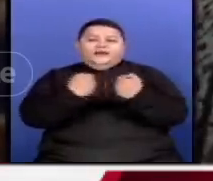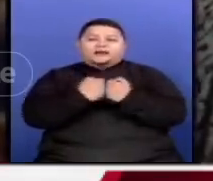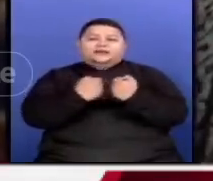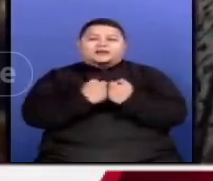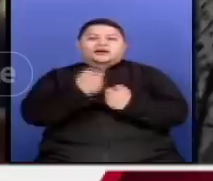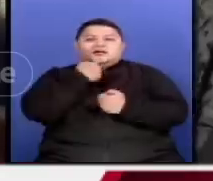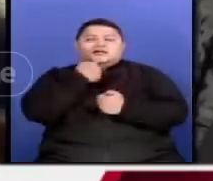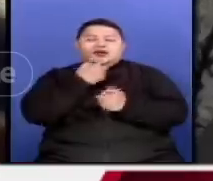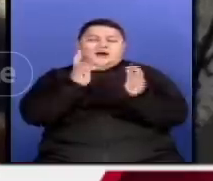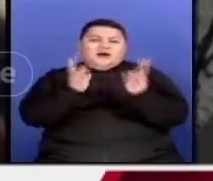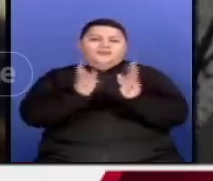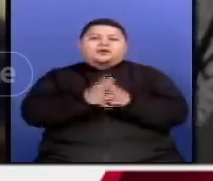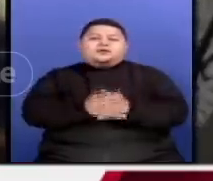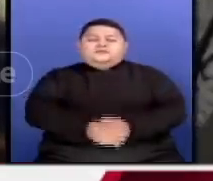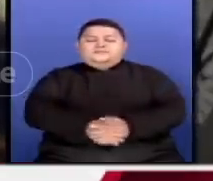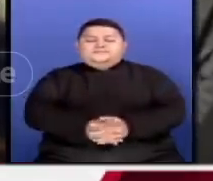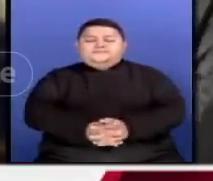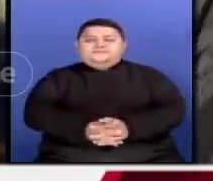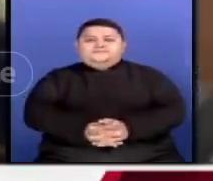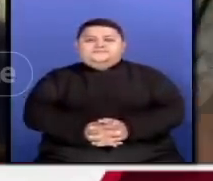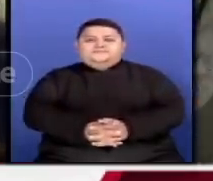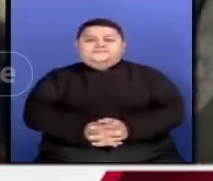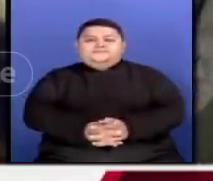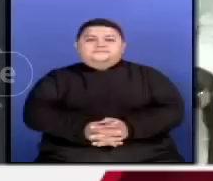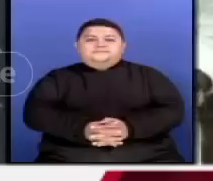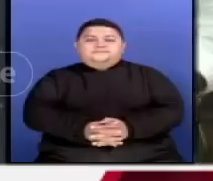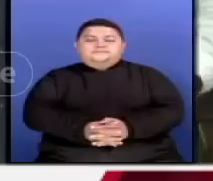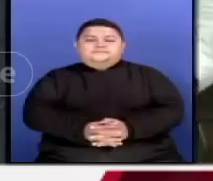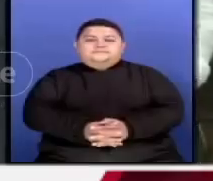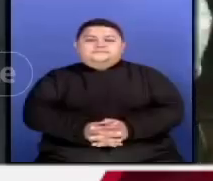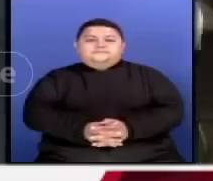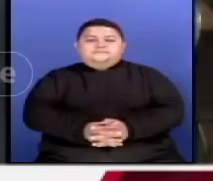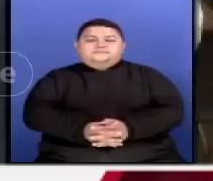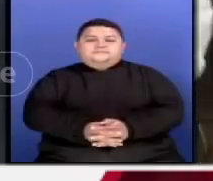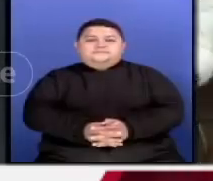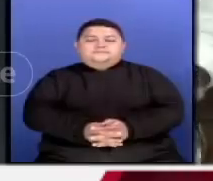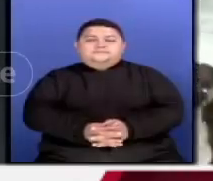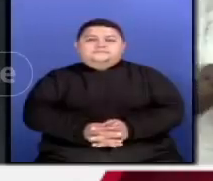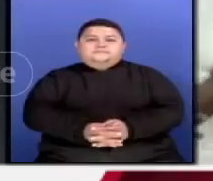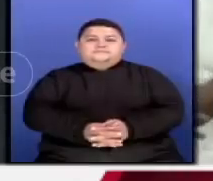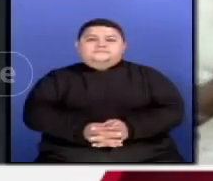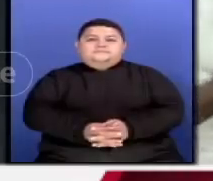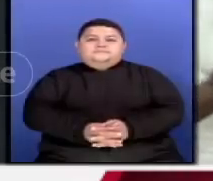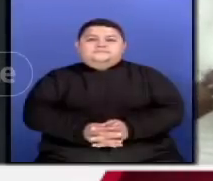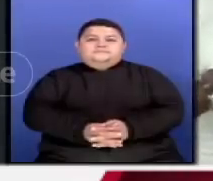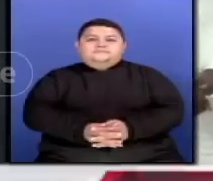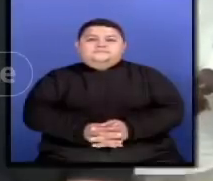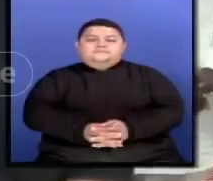yang tidak lazim. Dari Ternate, Maluku Utara, Nadila Saleh, TV One mengabarkan.